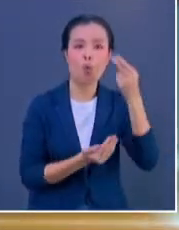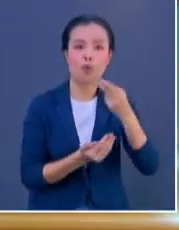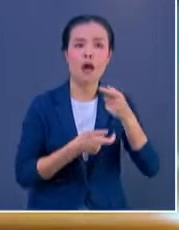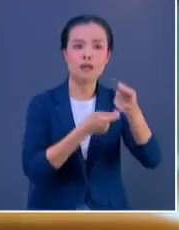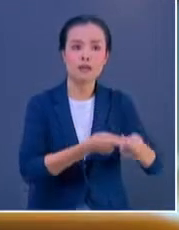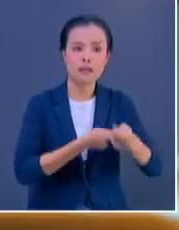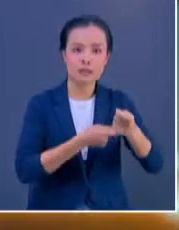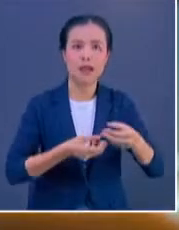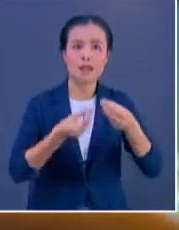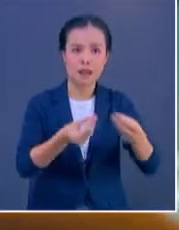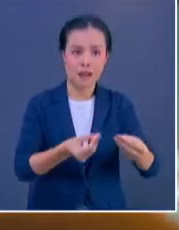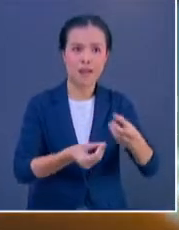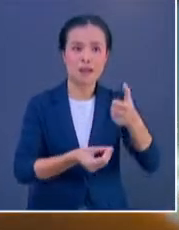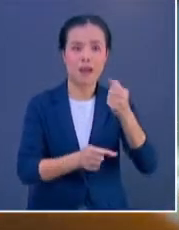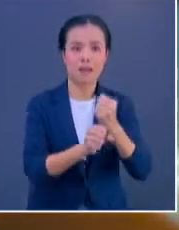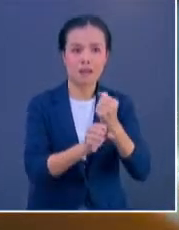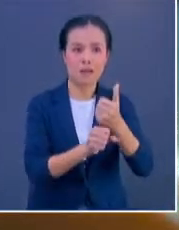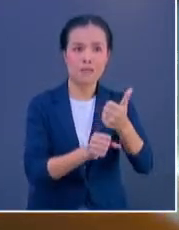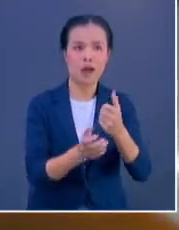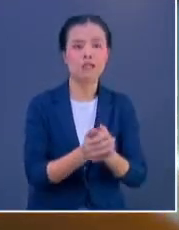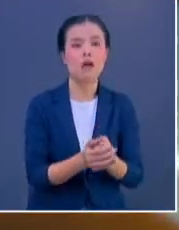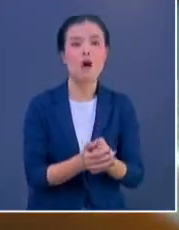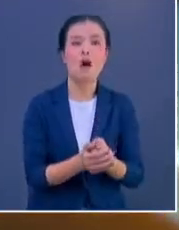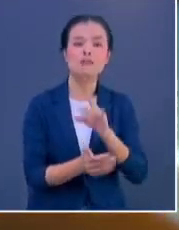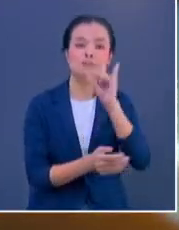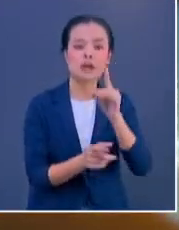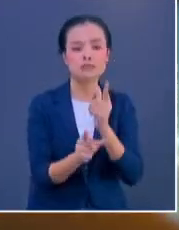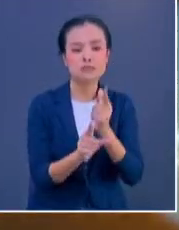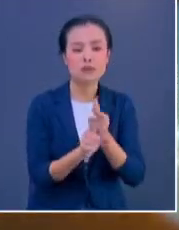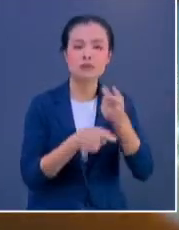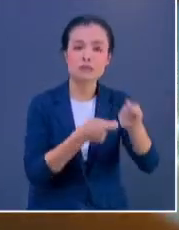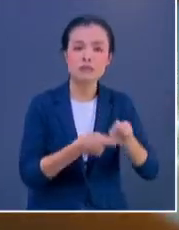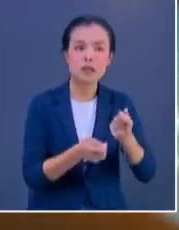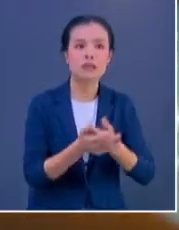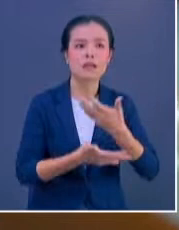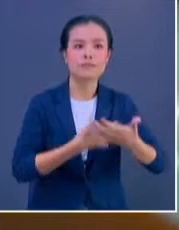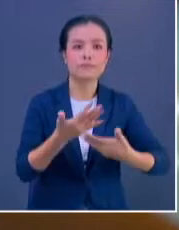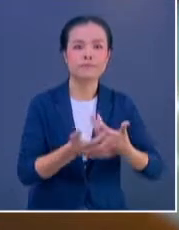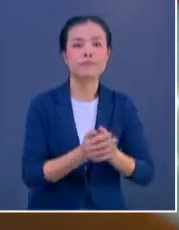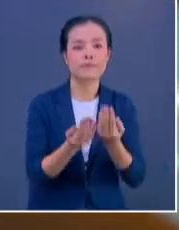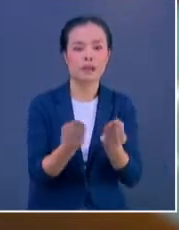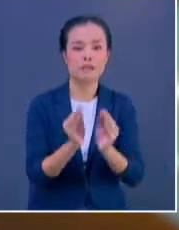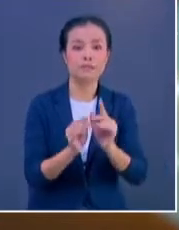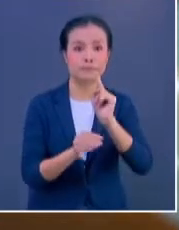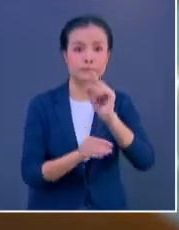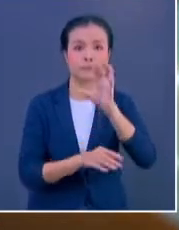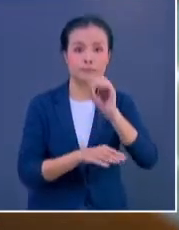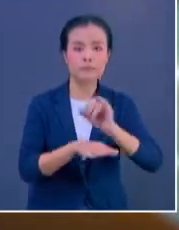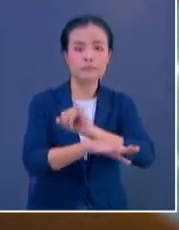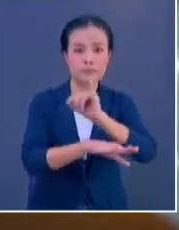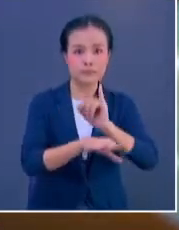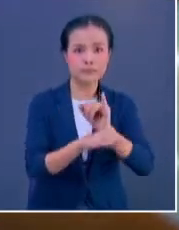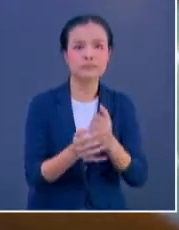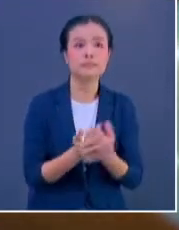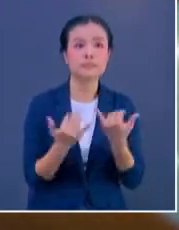ตรอยู่ก็ยังทำได้ ถ้าให้ลูกหลานแต่ว่าทำเหมือนเดิมทำฟาร์มทำเกษตรกรรมภายใต้เงื่อนไขไม่เกิน50ไร่อันนี้ได้เพราะฉะนั้นถ้าดูโดยรวมตอน